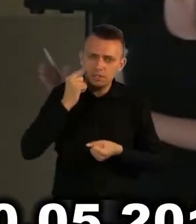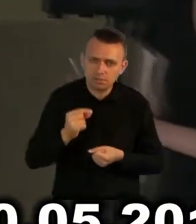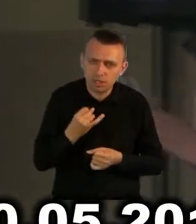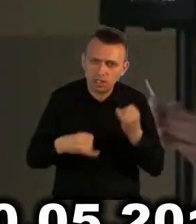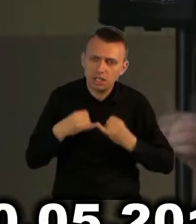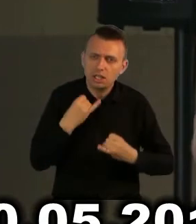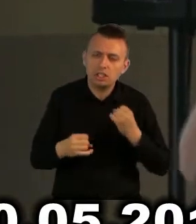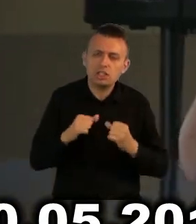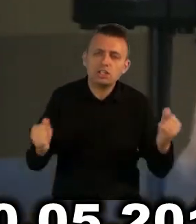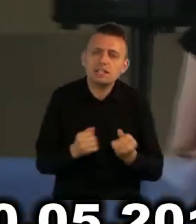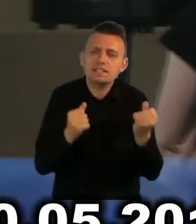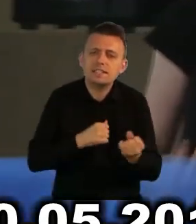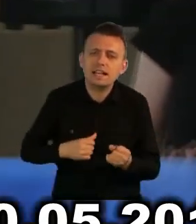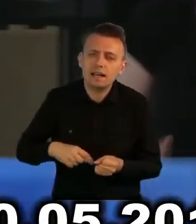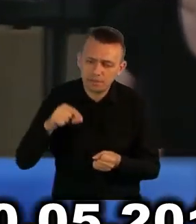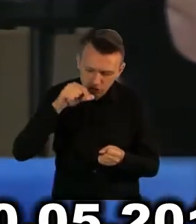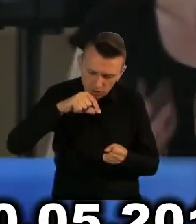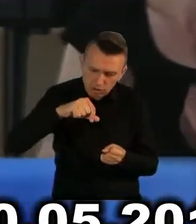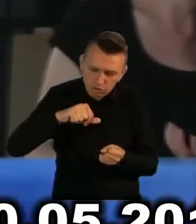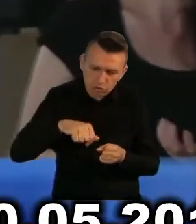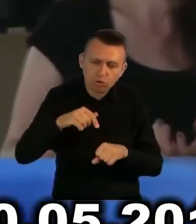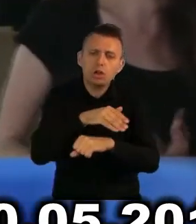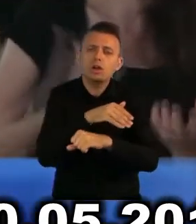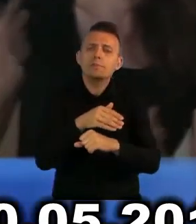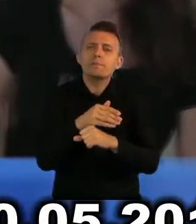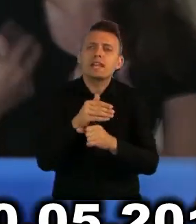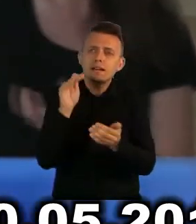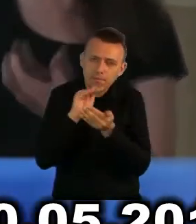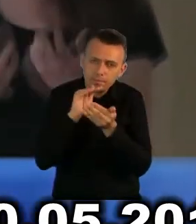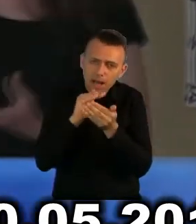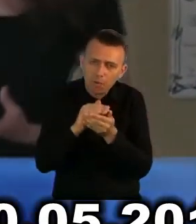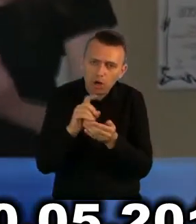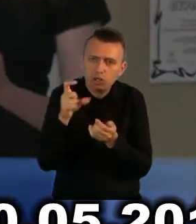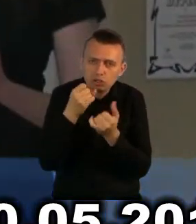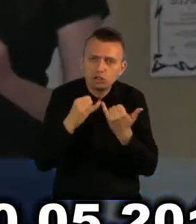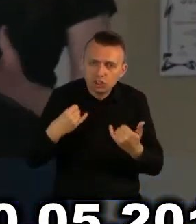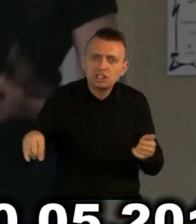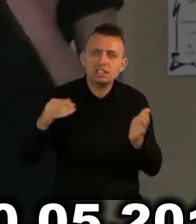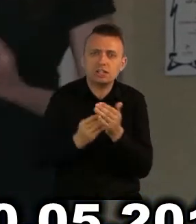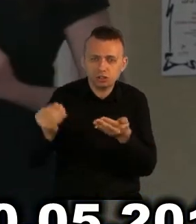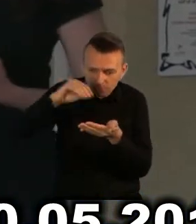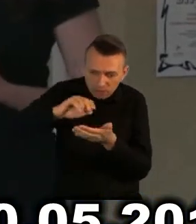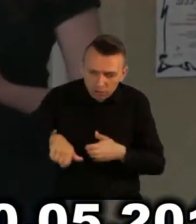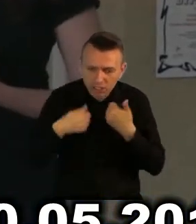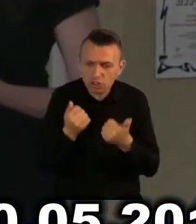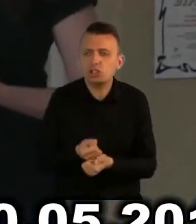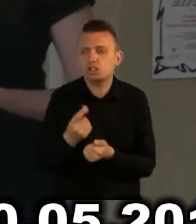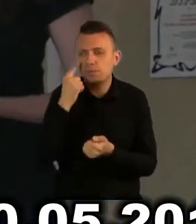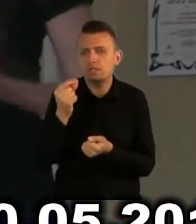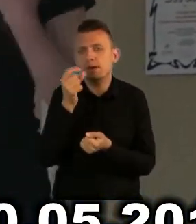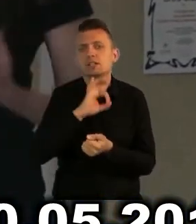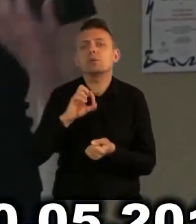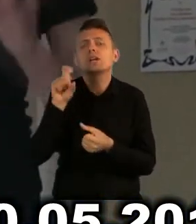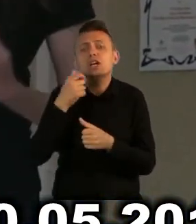sól ograniczać, to coś w miejsce tej soli musimy dodać, tak, żeby rzeczywiście ta potrawa nie utraciła smaku, żeby ona była dla nas